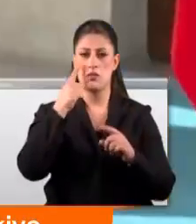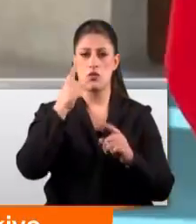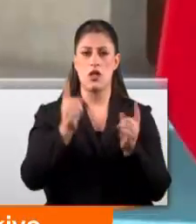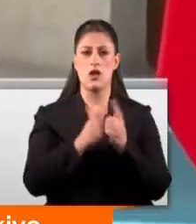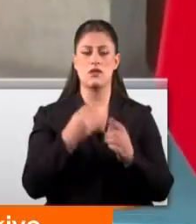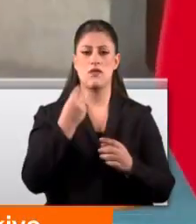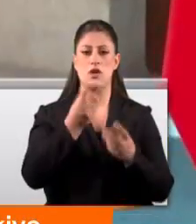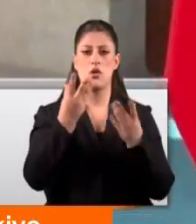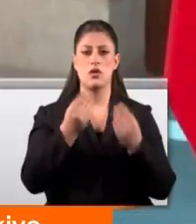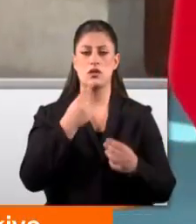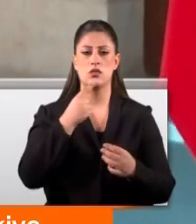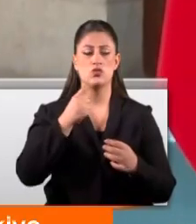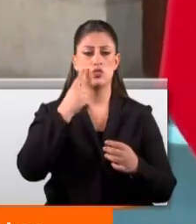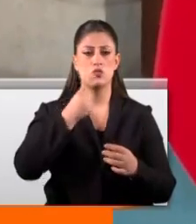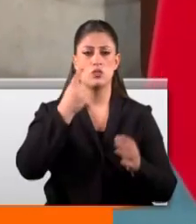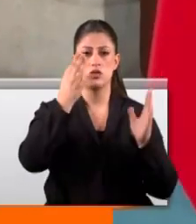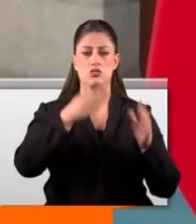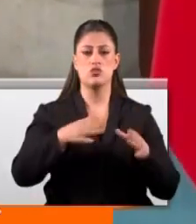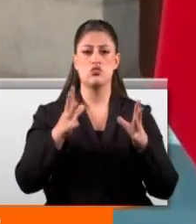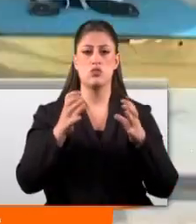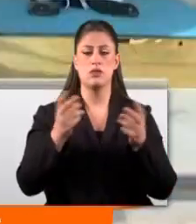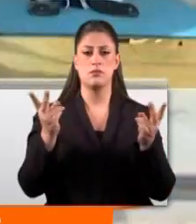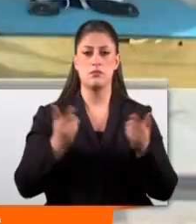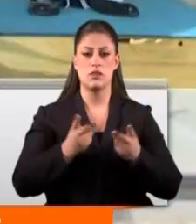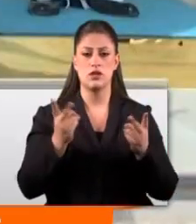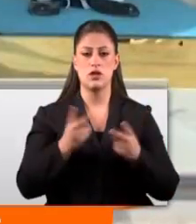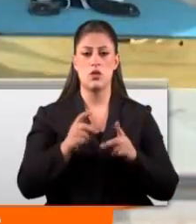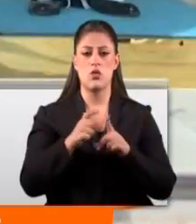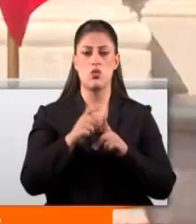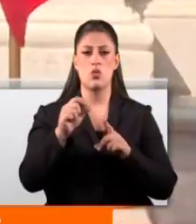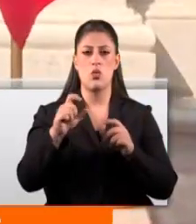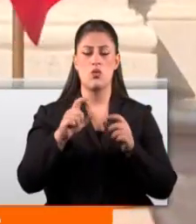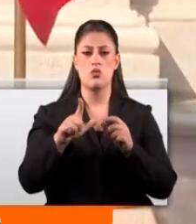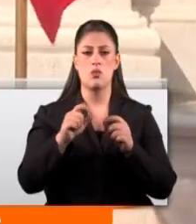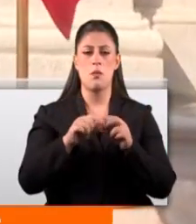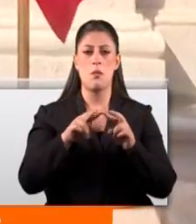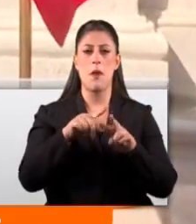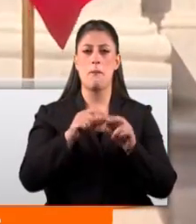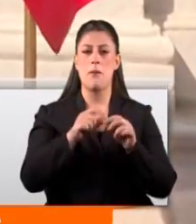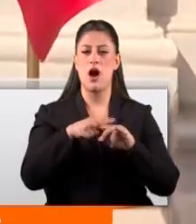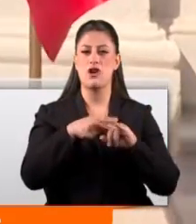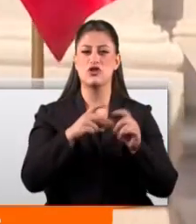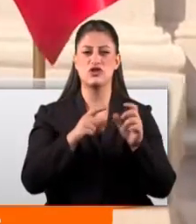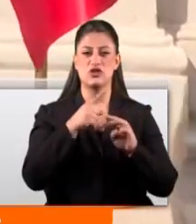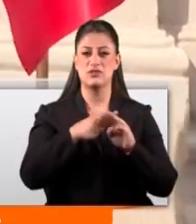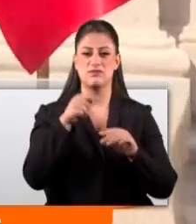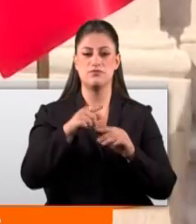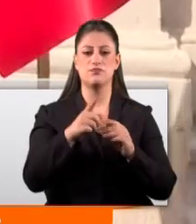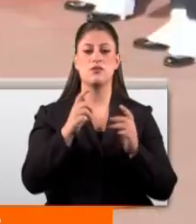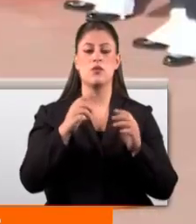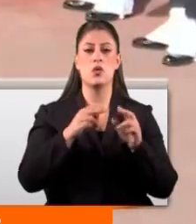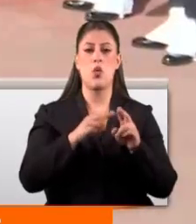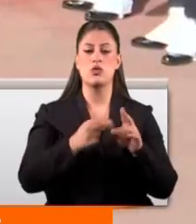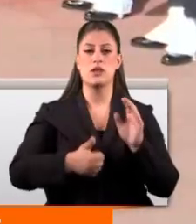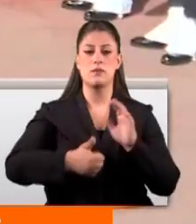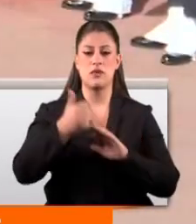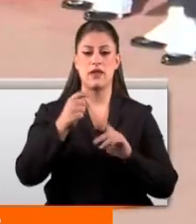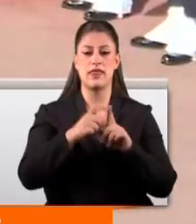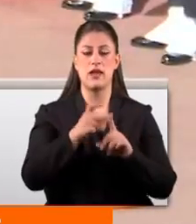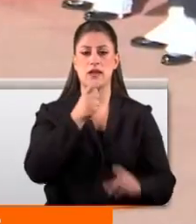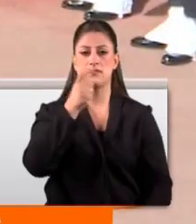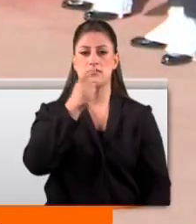vereceklerdir. Cumhurbaşkanı Erdoğan cumartesi mesaisinde Dolmabahçe ofisinde Bosna Hersek Devlet Başkanlığı Konseyi Başkanı Denis